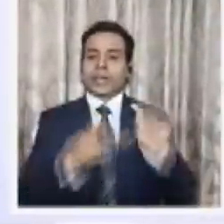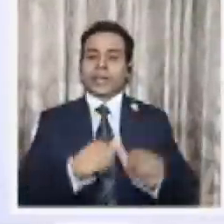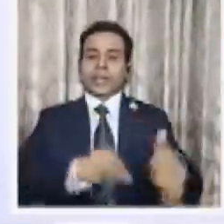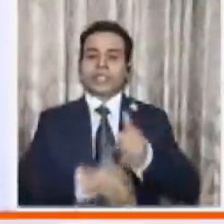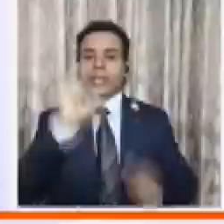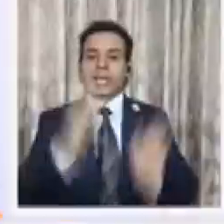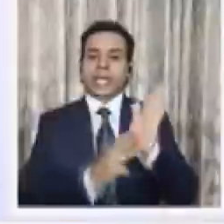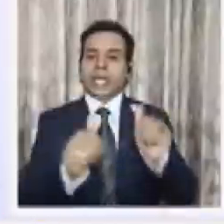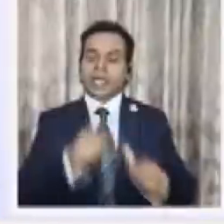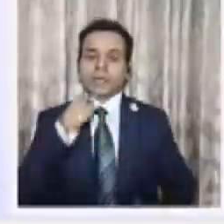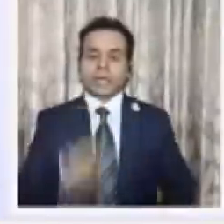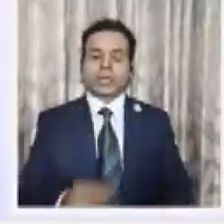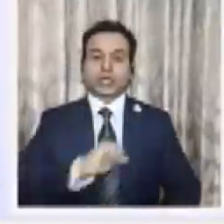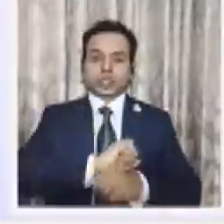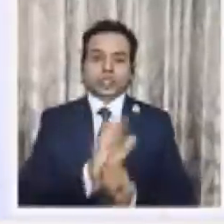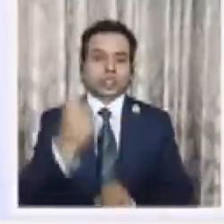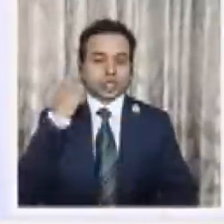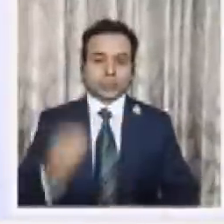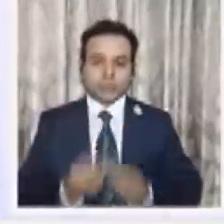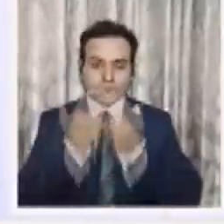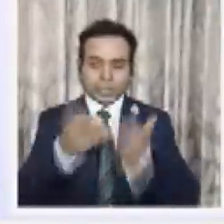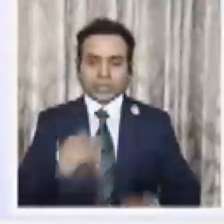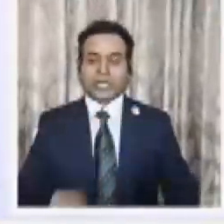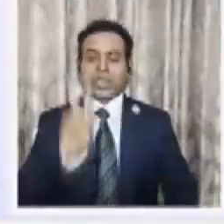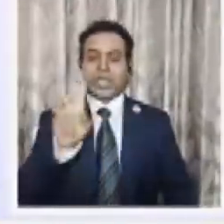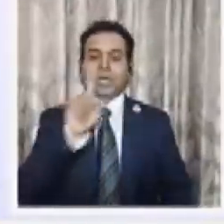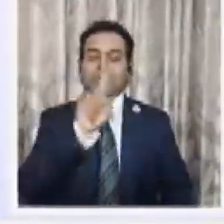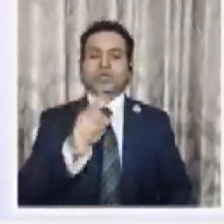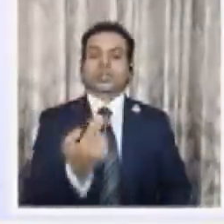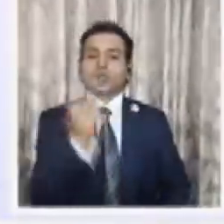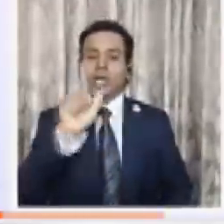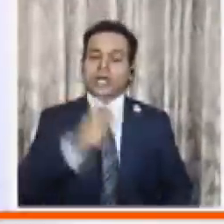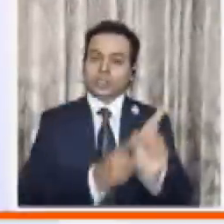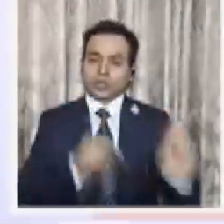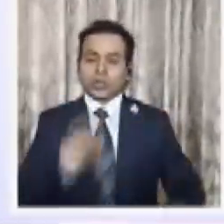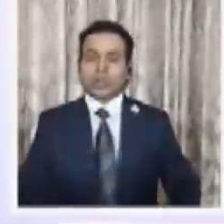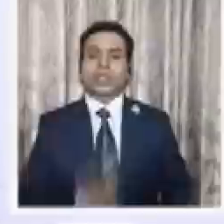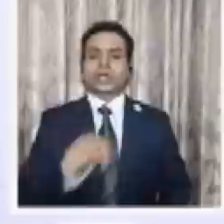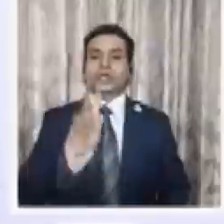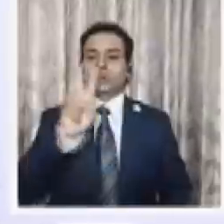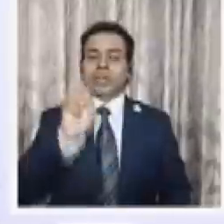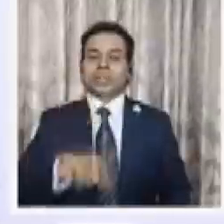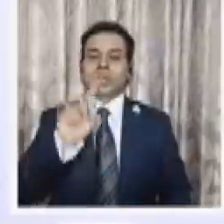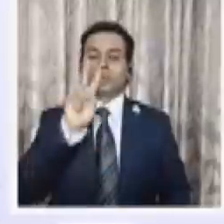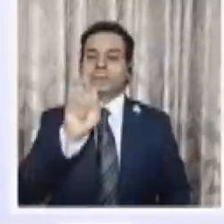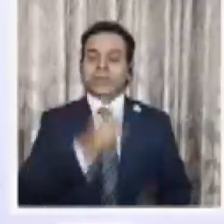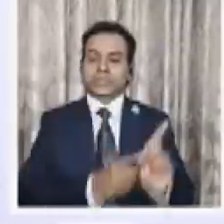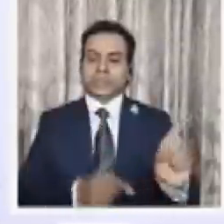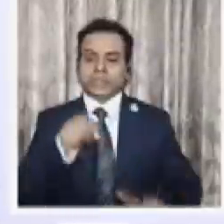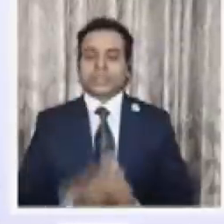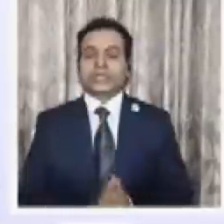ডক্টর নাসিমা সুলতানা, স্বাস্থ্য অধিদপ্তর থেকে প্রতিদিনের মতো আজও কোভিড-19 স্বাস্থ্য বুলেটিন নিয়ে আপনাদের সামনে এসেছি।